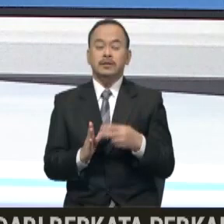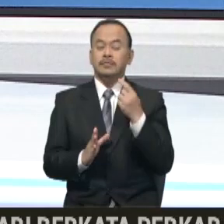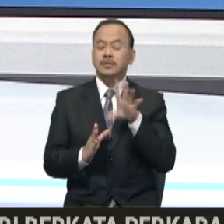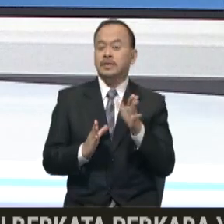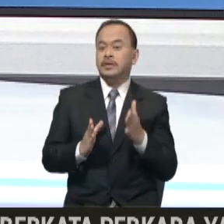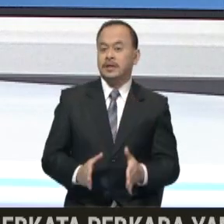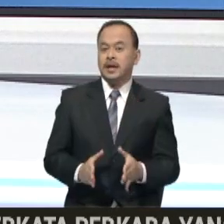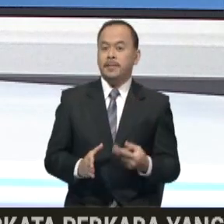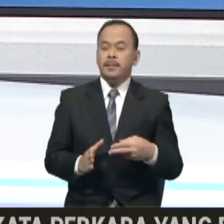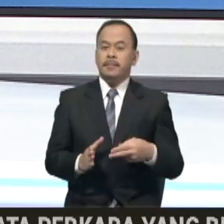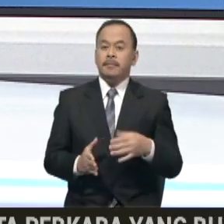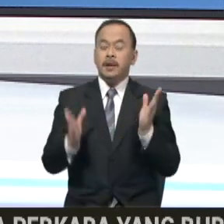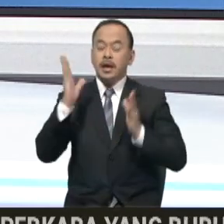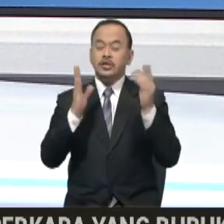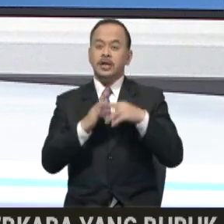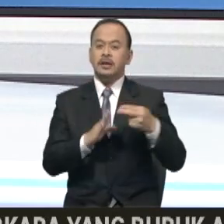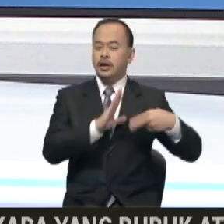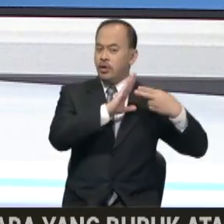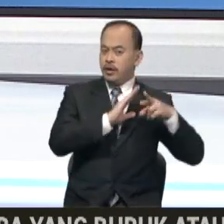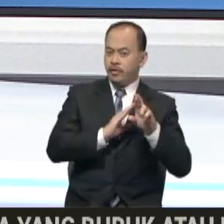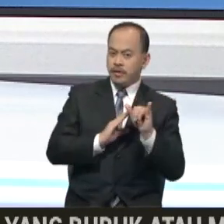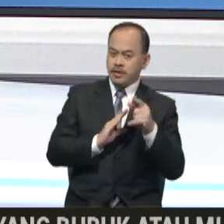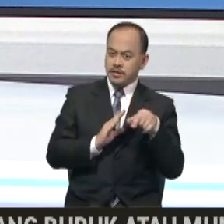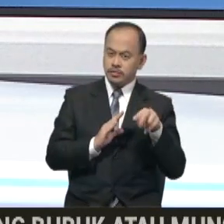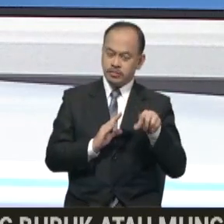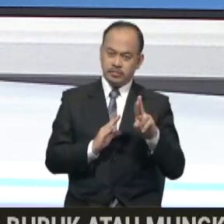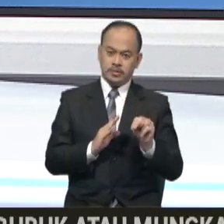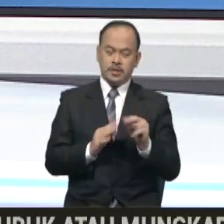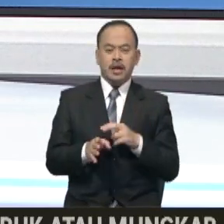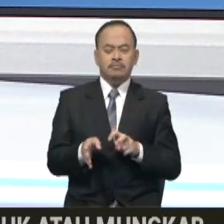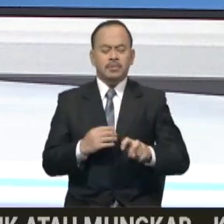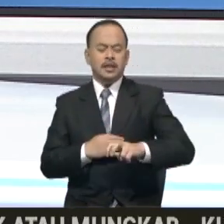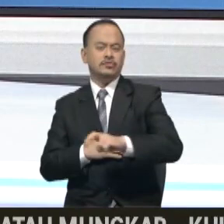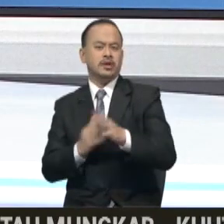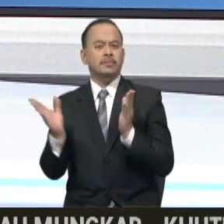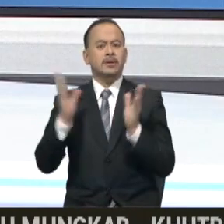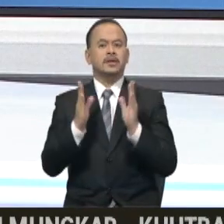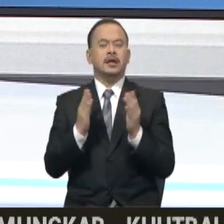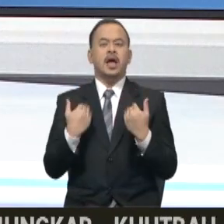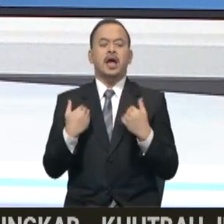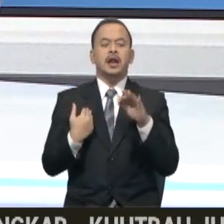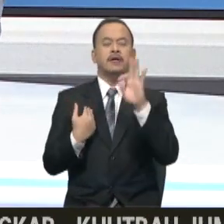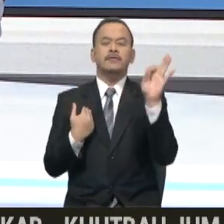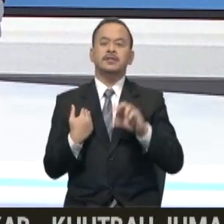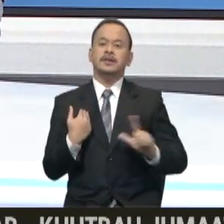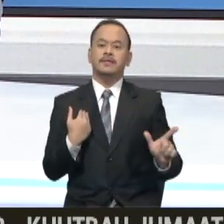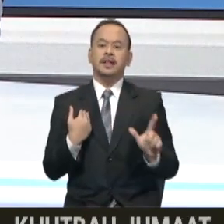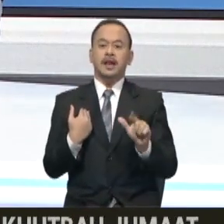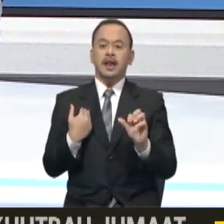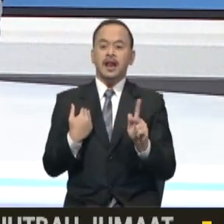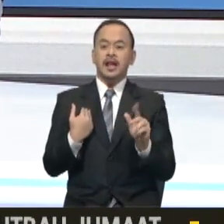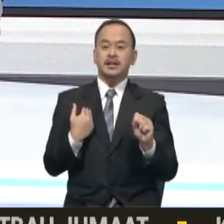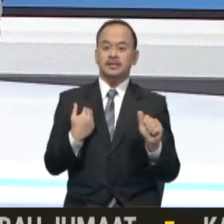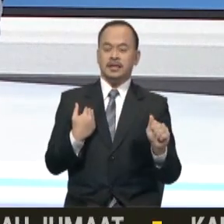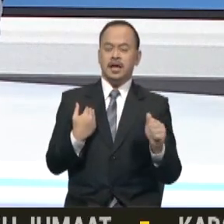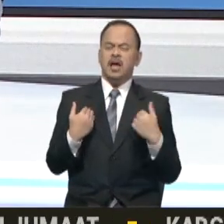dengan kerjasama Hotel Rizkud International dan Pelancongan Malaysia menganjurkan Festival Laksa. Festival yang